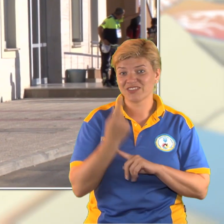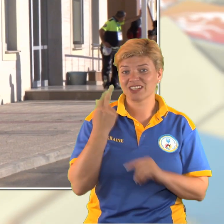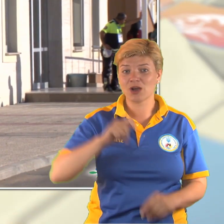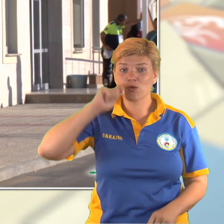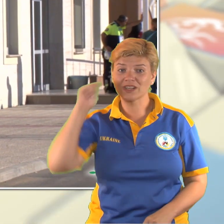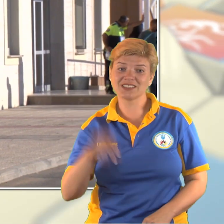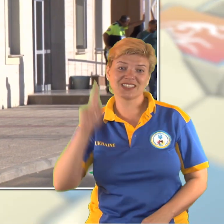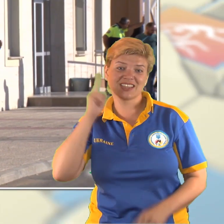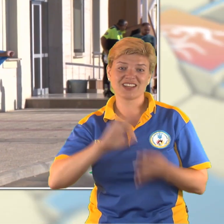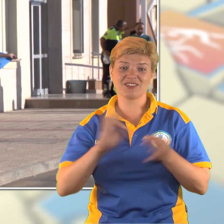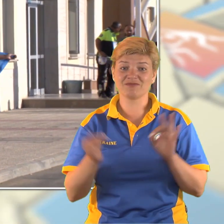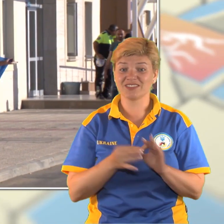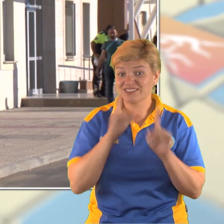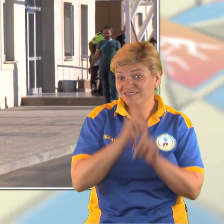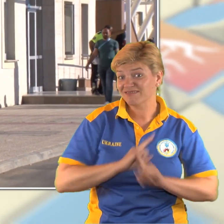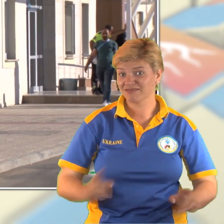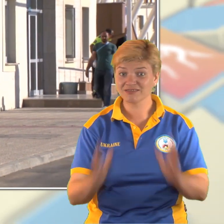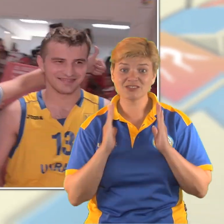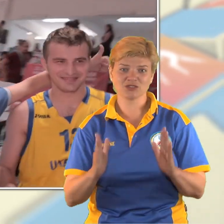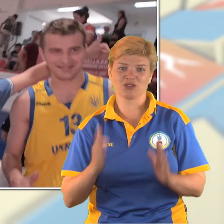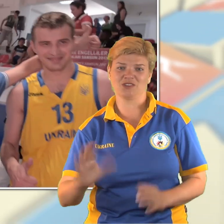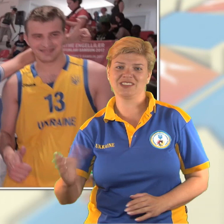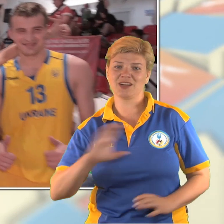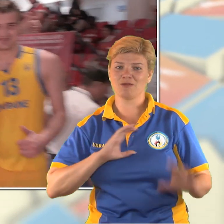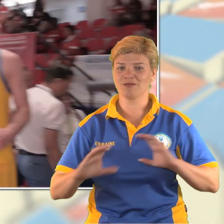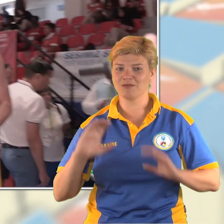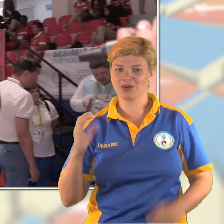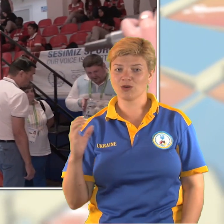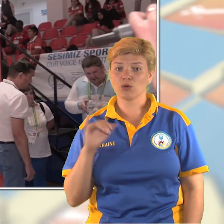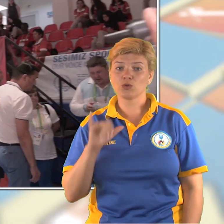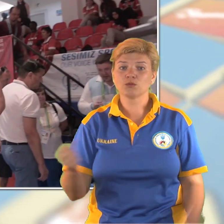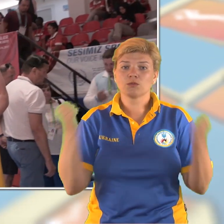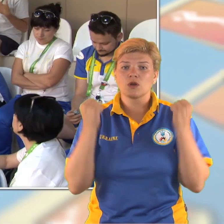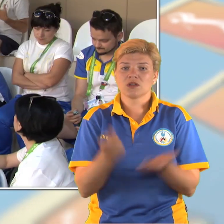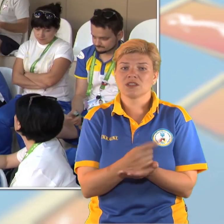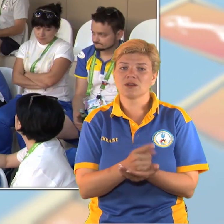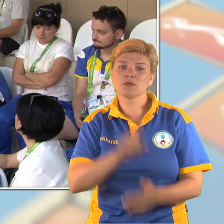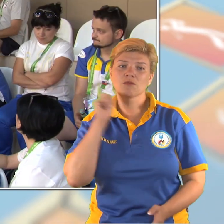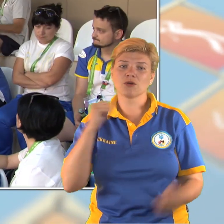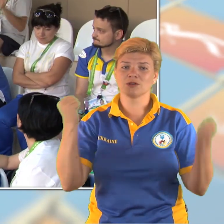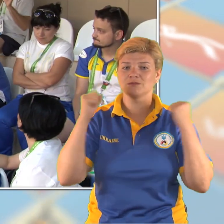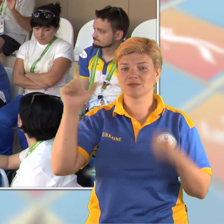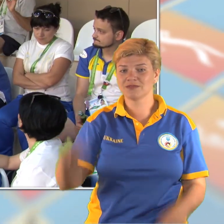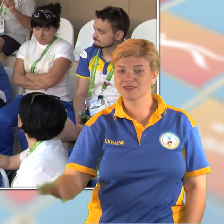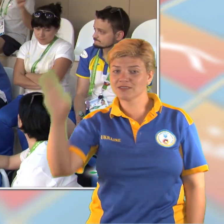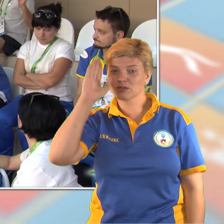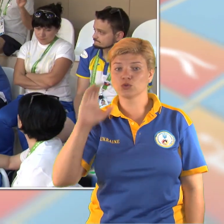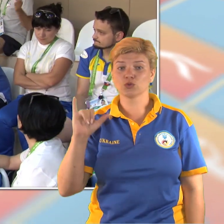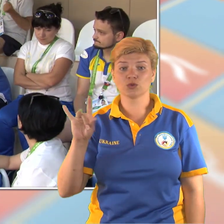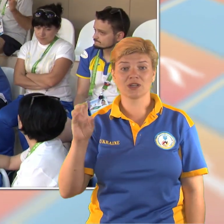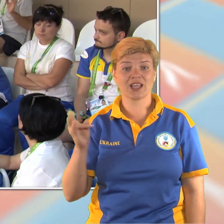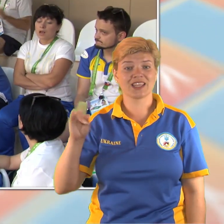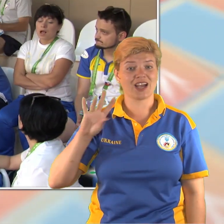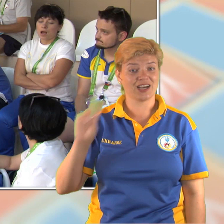Ранок п'ятниці виявився для українських дефлімпійців винятково срібним. У спортивному орієнтуванні перспективні атлети